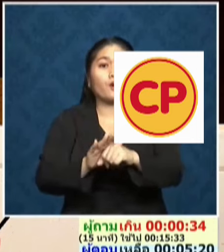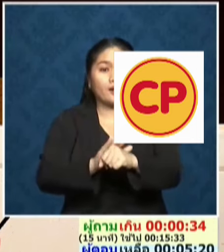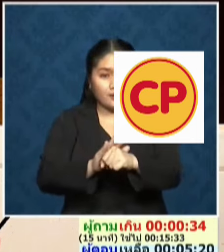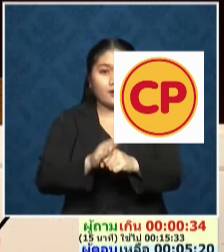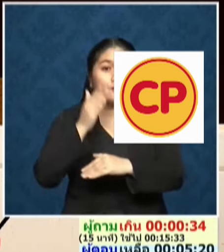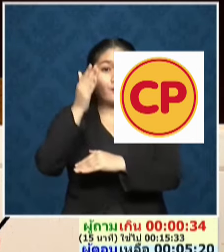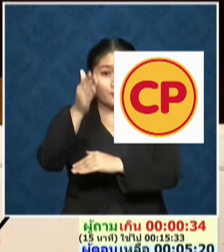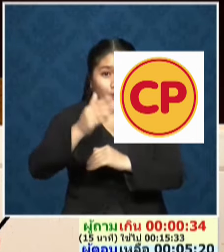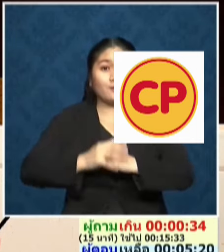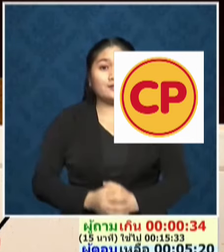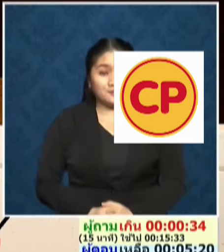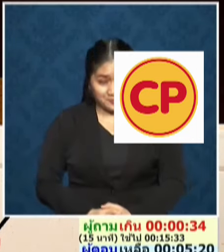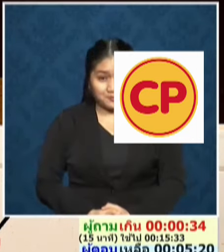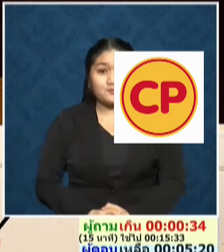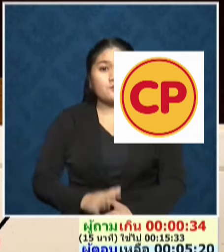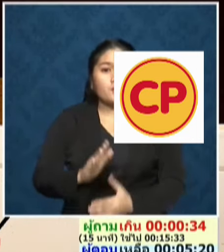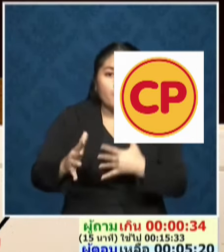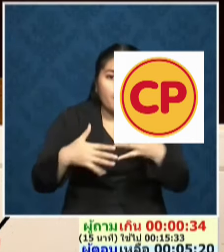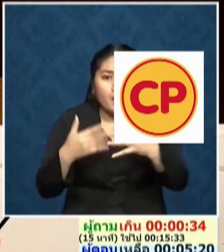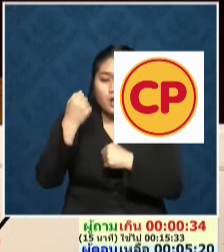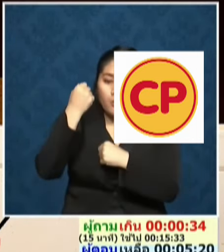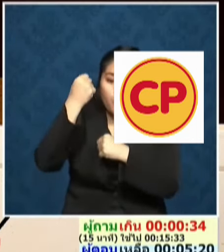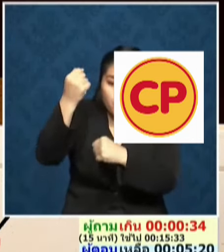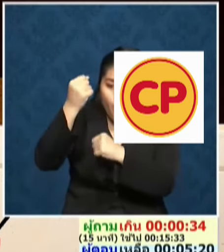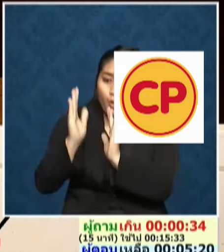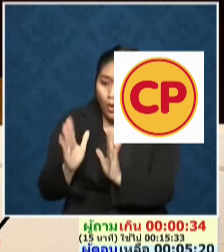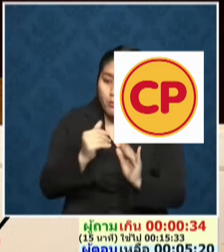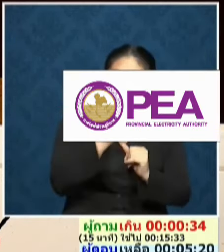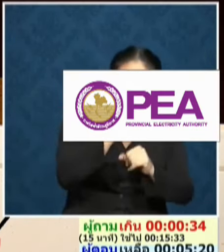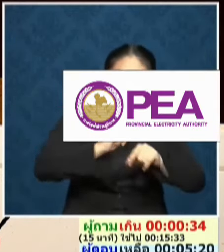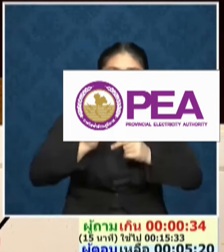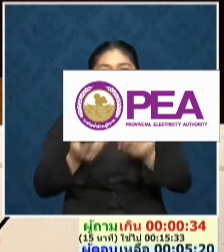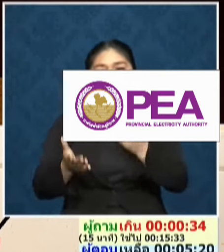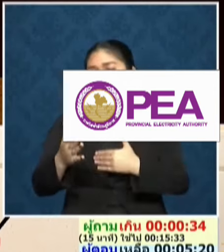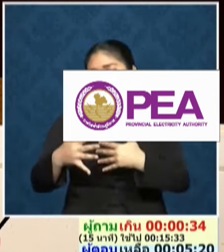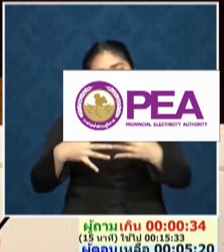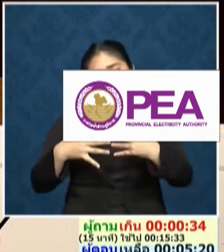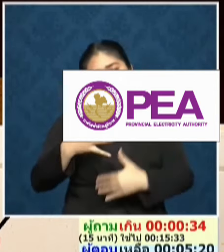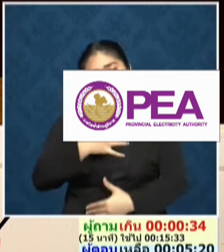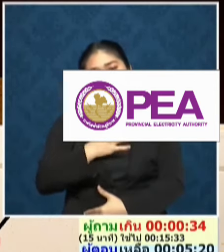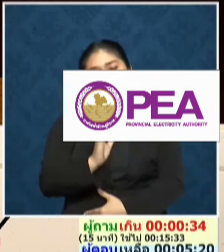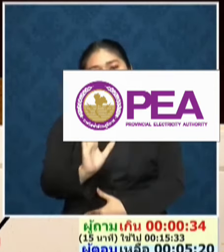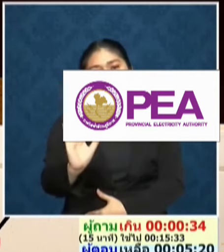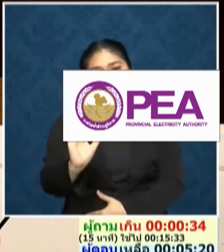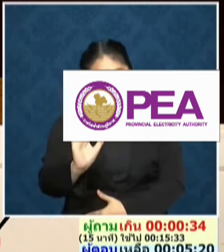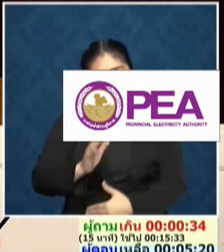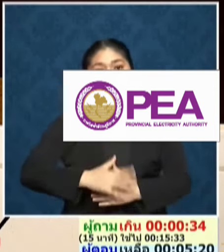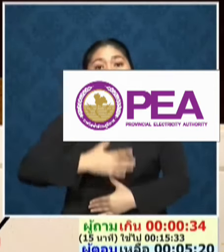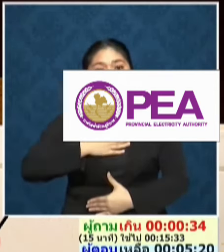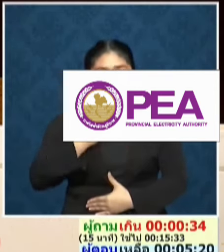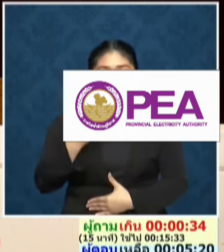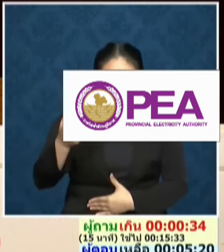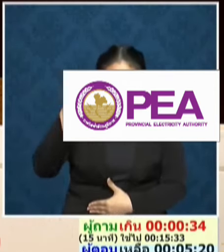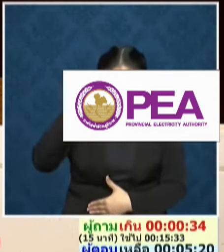ต่อไปก็ระวังคำถามถึงแม้ว่าท่านจะประท้วงผู้ที่ประท้วงนะครับเราไม่อยากให้ท่านที่จะไปท่านท่านไจ